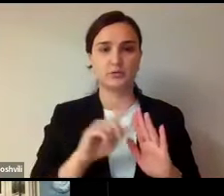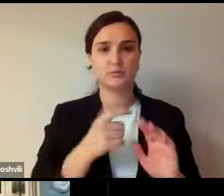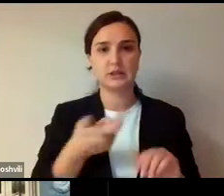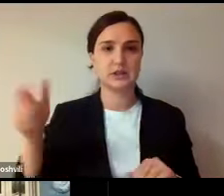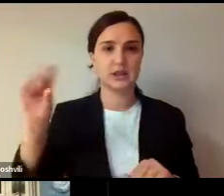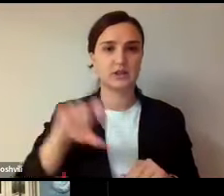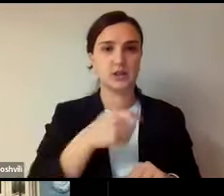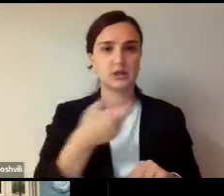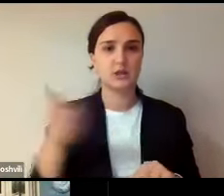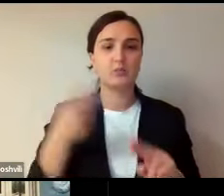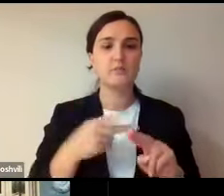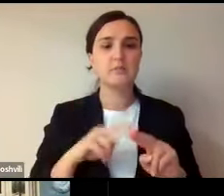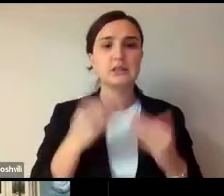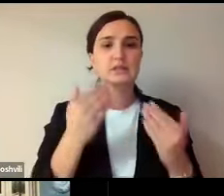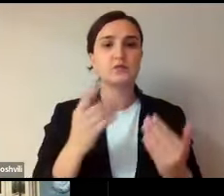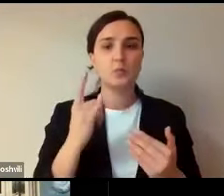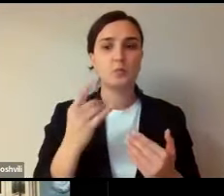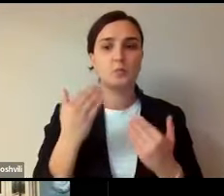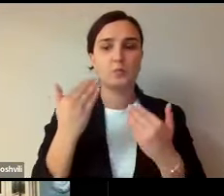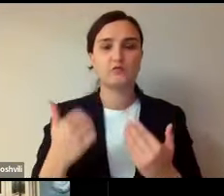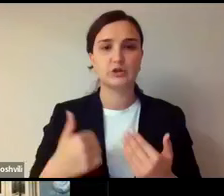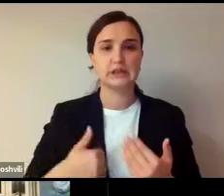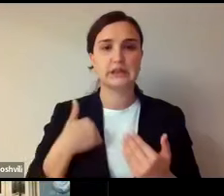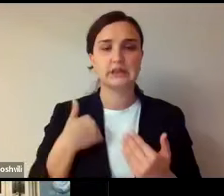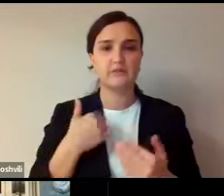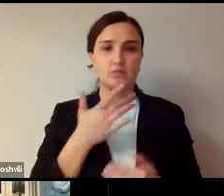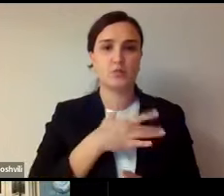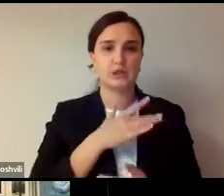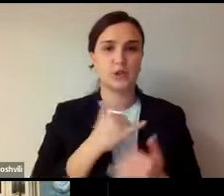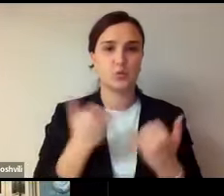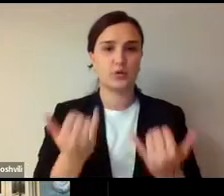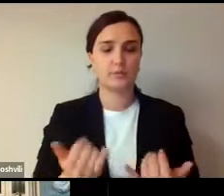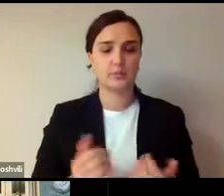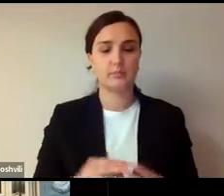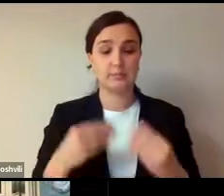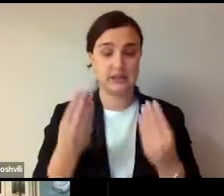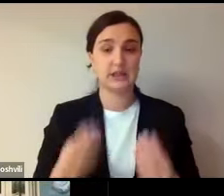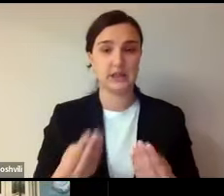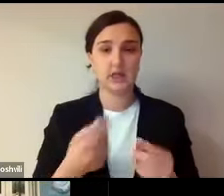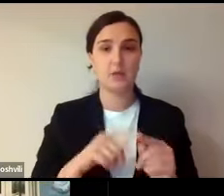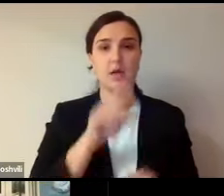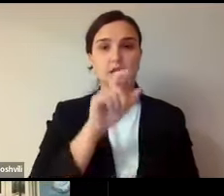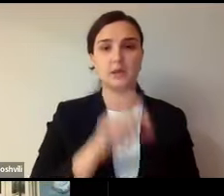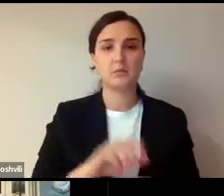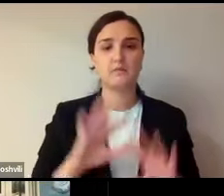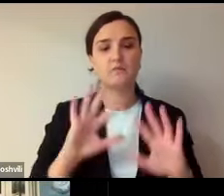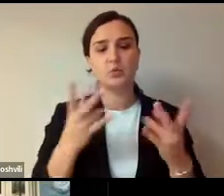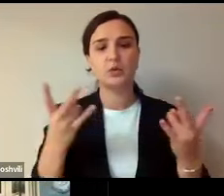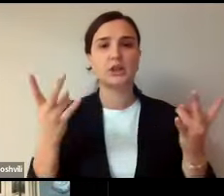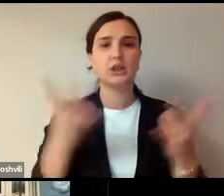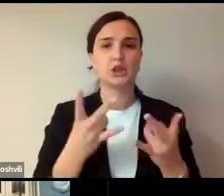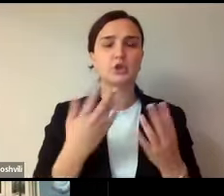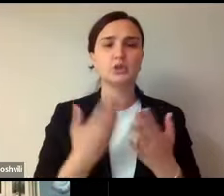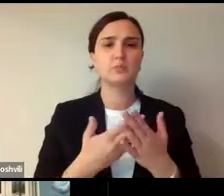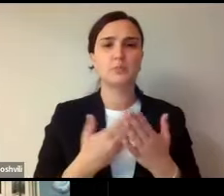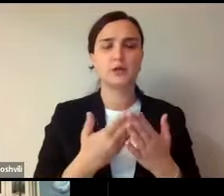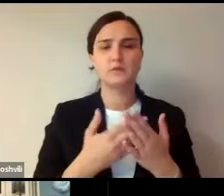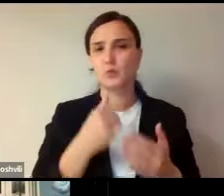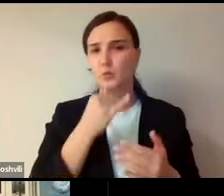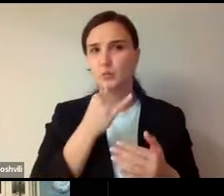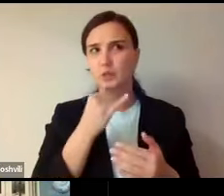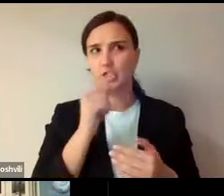ბავშვს მიაწოდონ ღირსეული საცვლის მომსახურება. აი, ამ ადამიანს რო დაჭირდეს პირობითად, აი